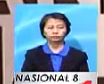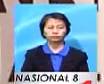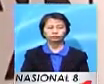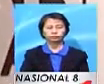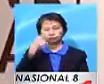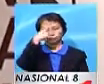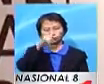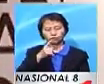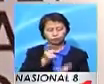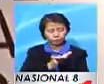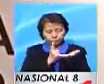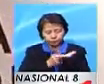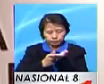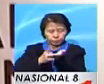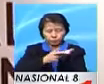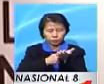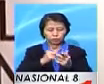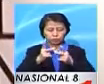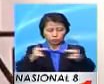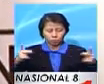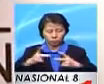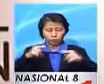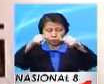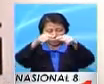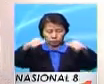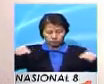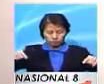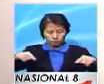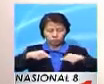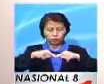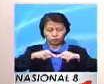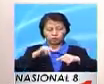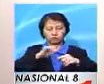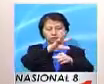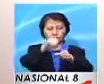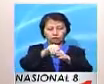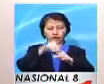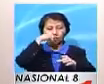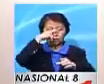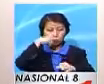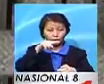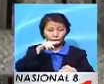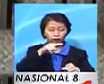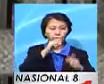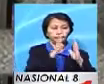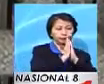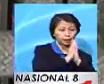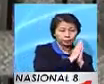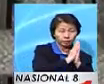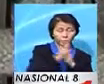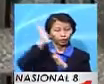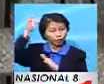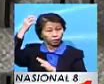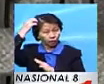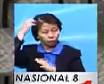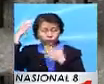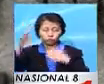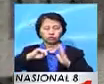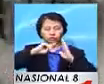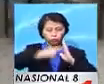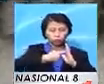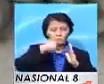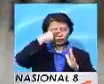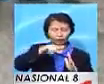Inisiatif untuk membincangkan isu kawasan segitiga Golden Triangle melibatkan Thailand, Myanmar dan Laos sudah dimulakan Thailand.